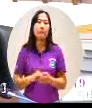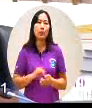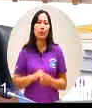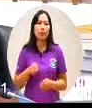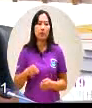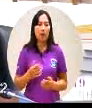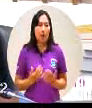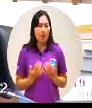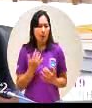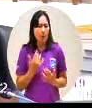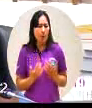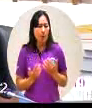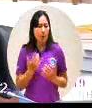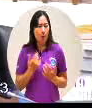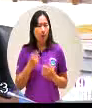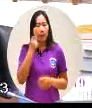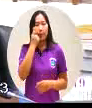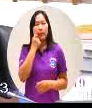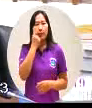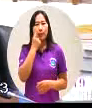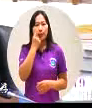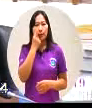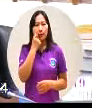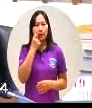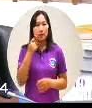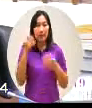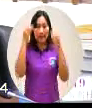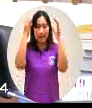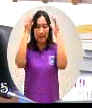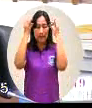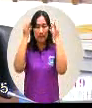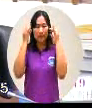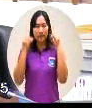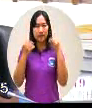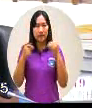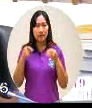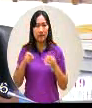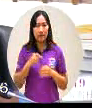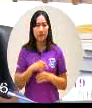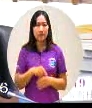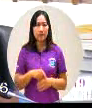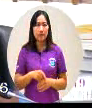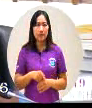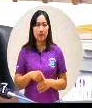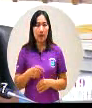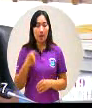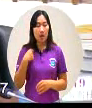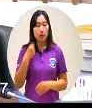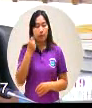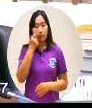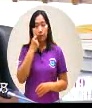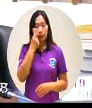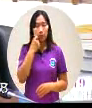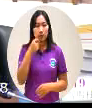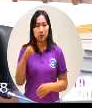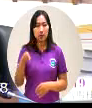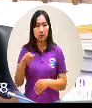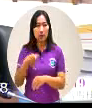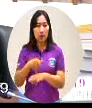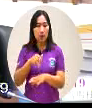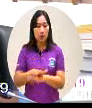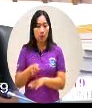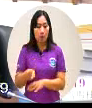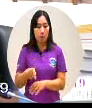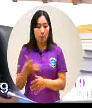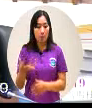你进一步啊，联想讲啊，伊既然介意这种的环境，啊，这就是伊的环境啊。啊，你讲伊蚊也袂离家。 一般讲 诶，你若回